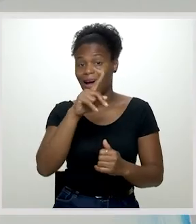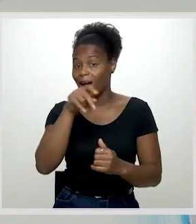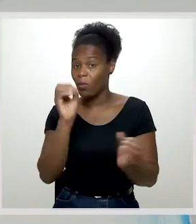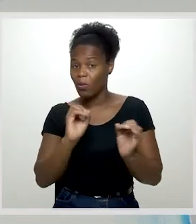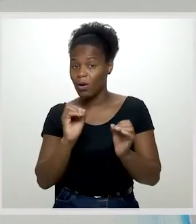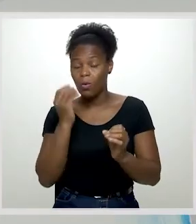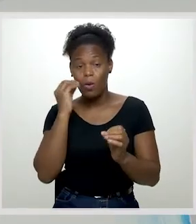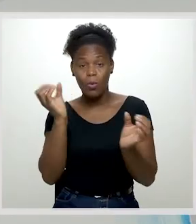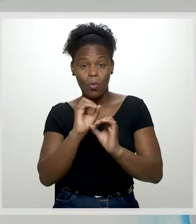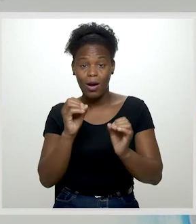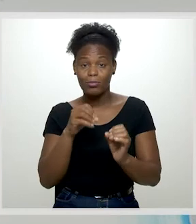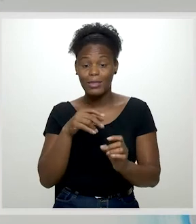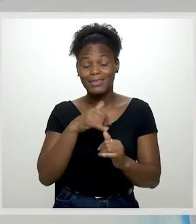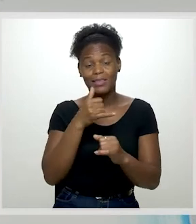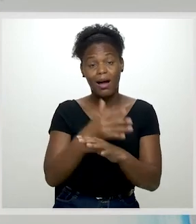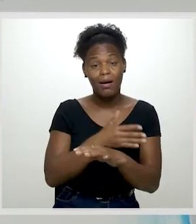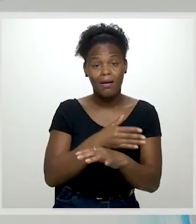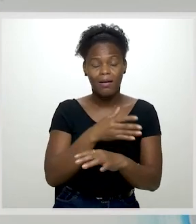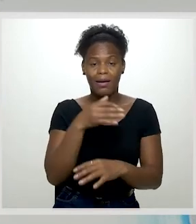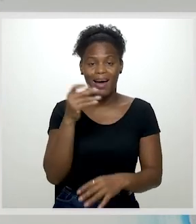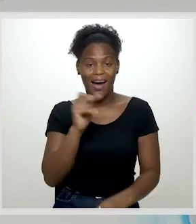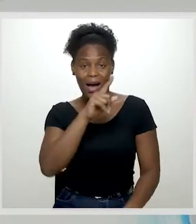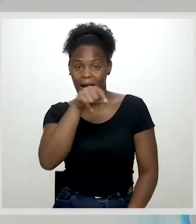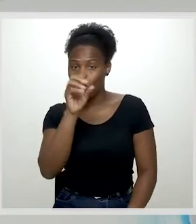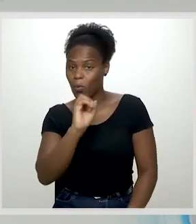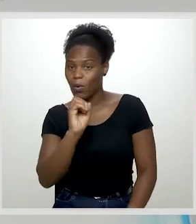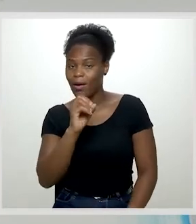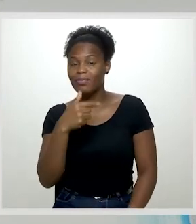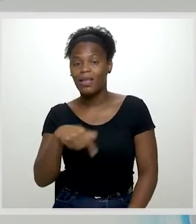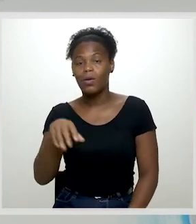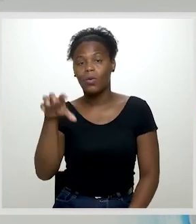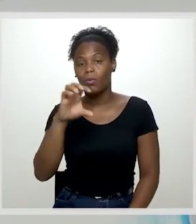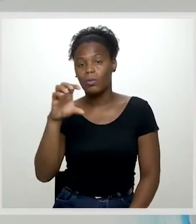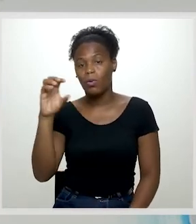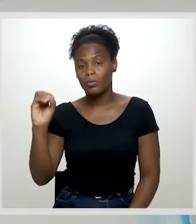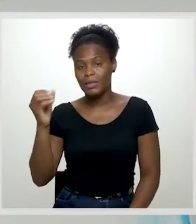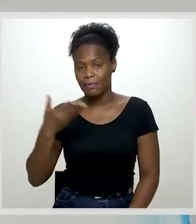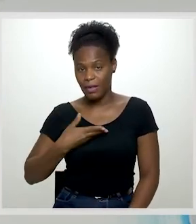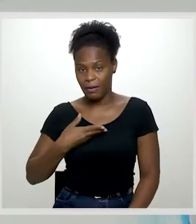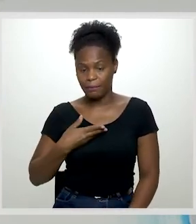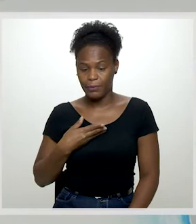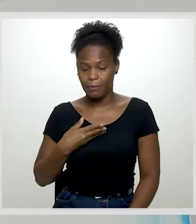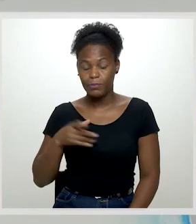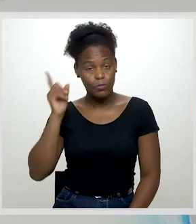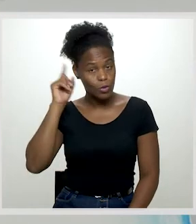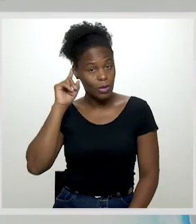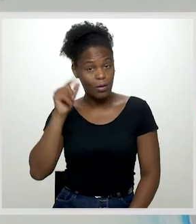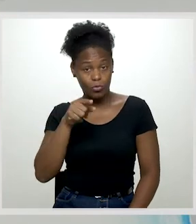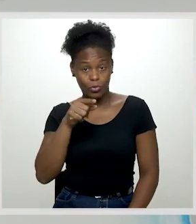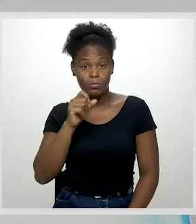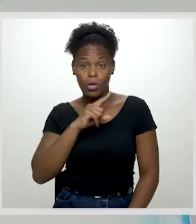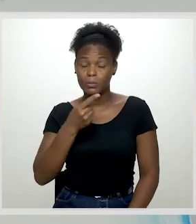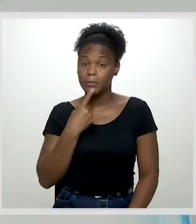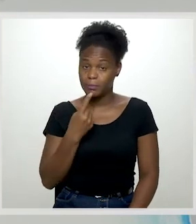la préposition à, automatiquement, elle entraîne un complément d'objet direct. Très important pour que tu puisses